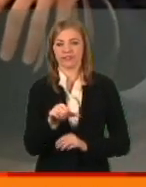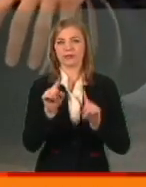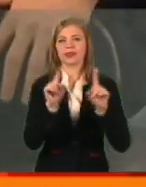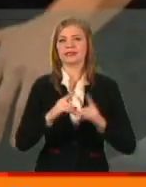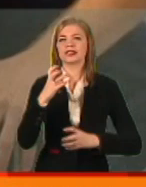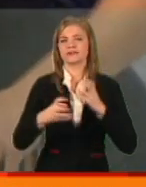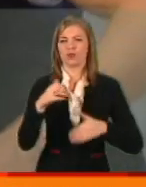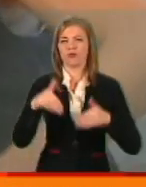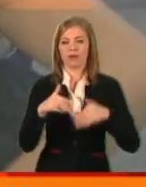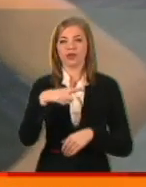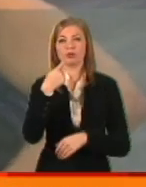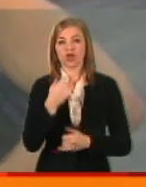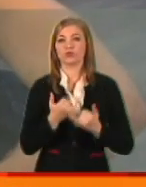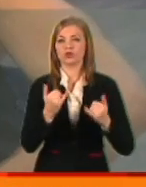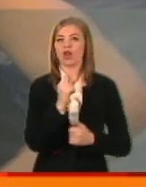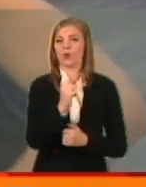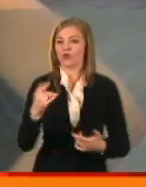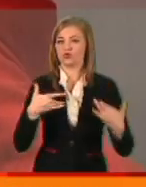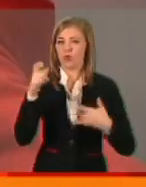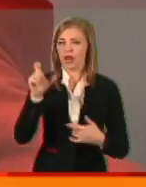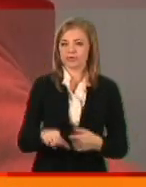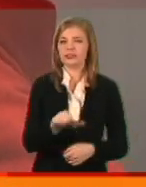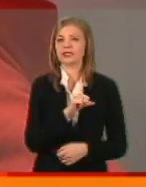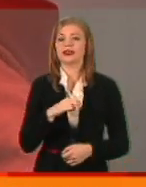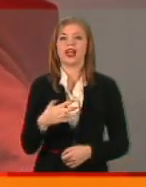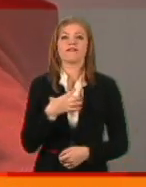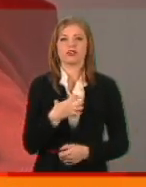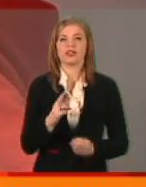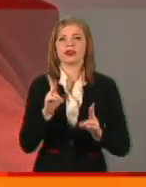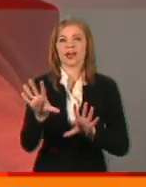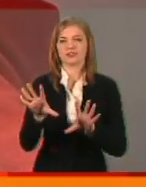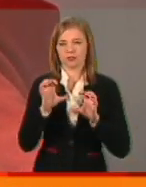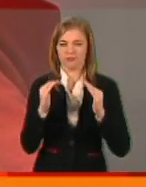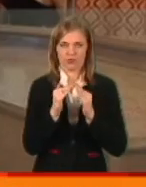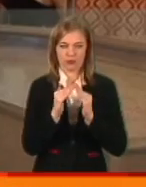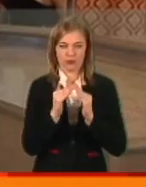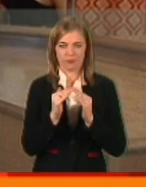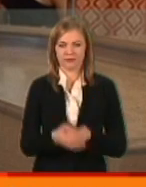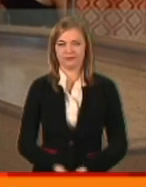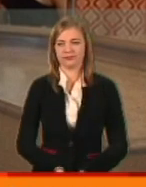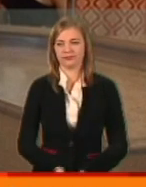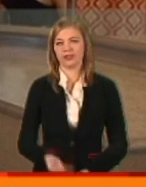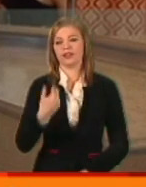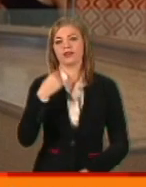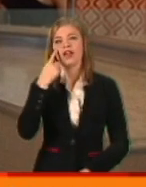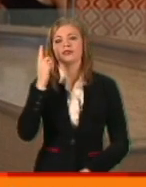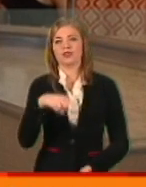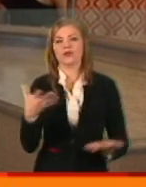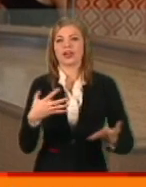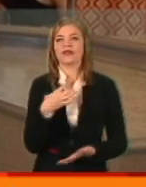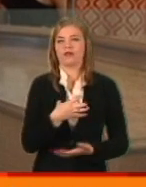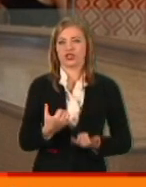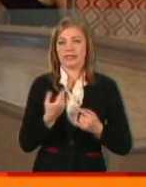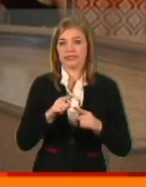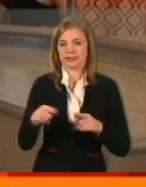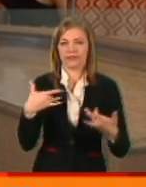Зірки світового балету кажуть, для кожного артиста найважливіше, як його приймають удома. Я знаю, який важливий